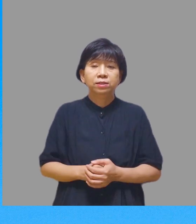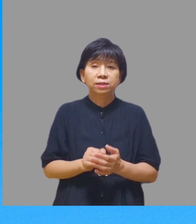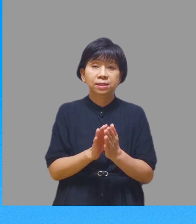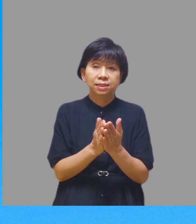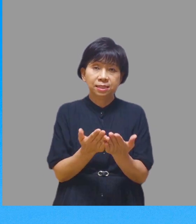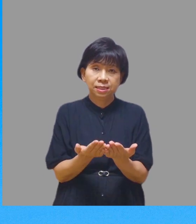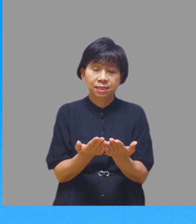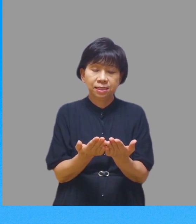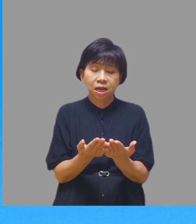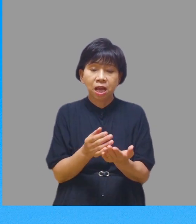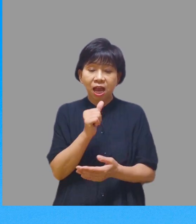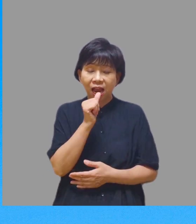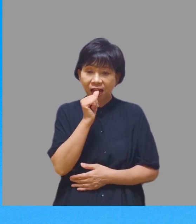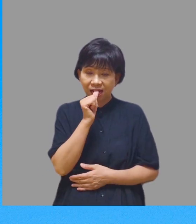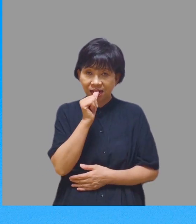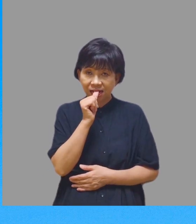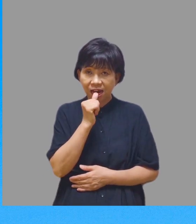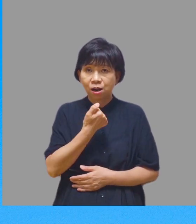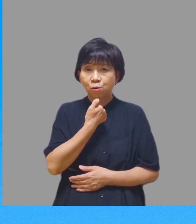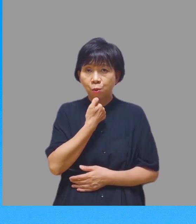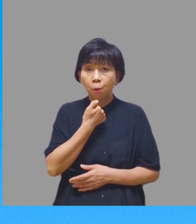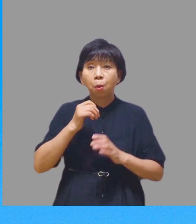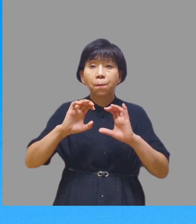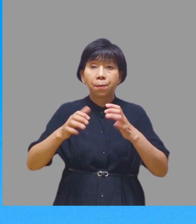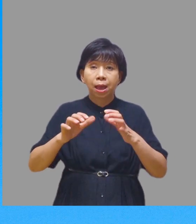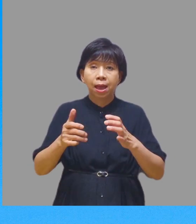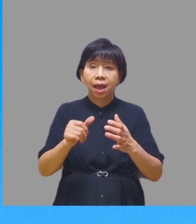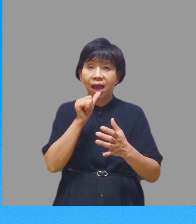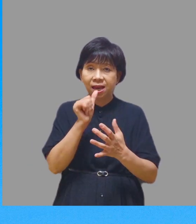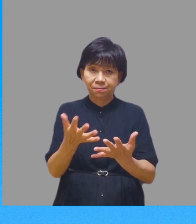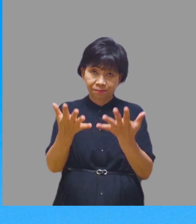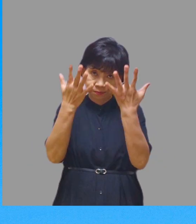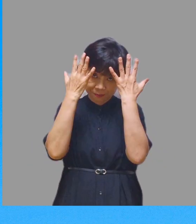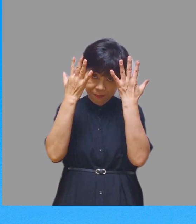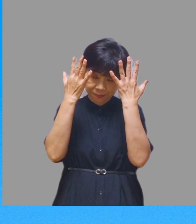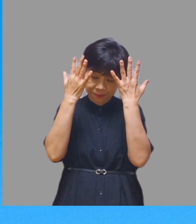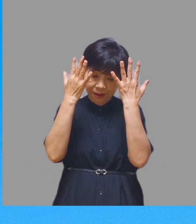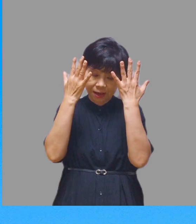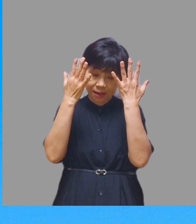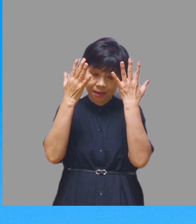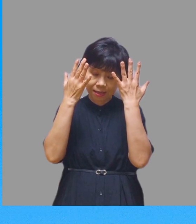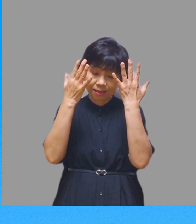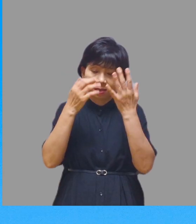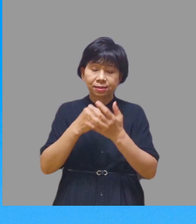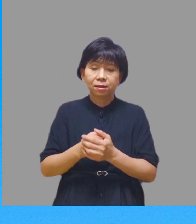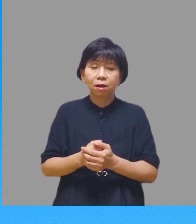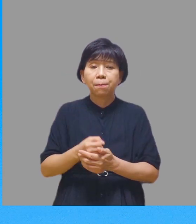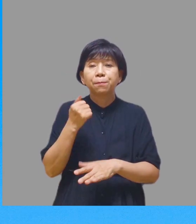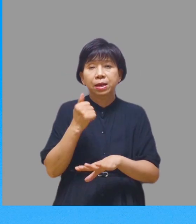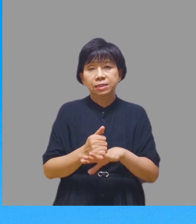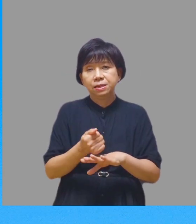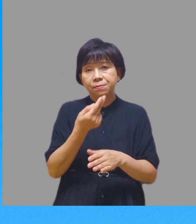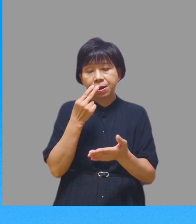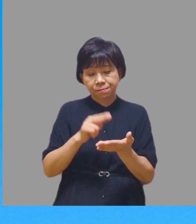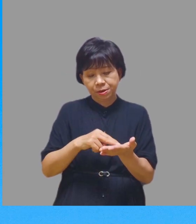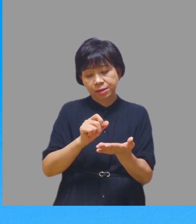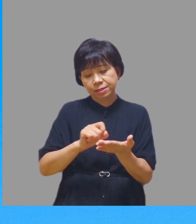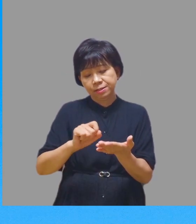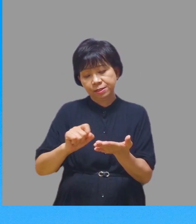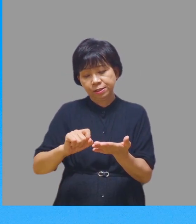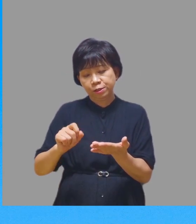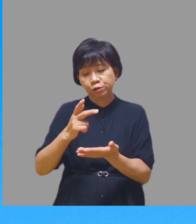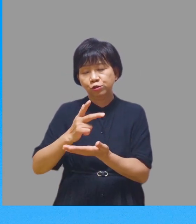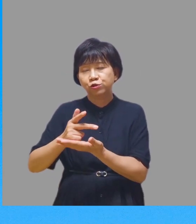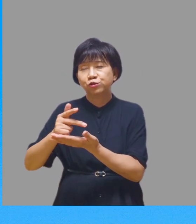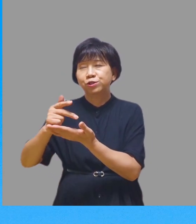로마 감옥에서 순교를 앞두고 기록한 편지이기 때문입니다. 자신이 곧 주님 품에